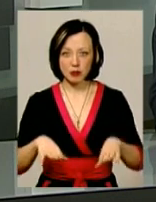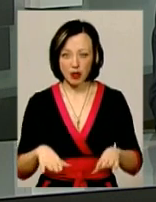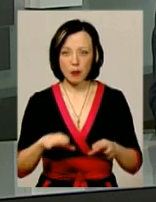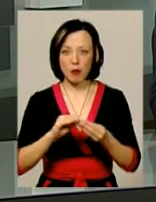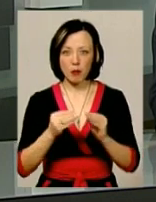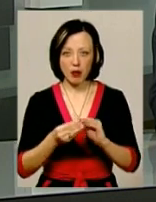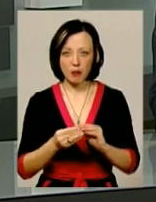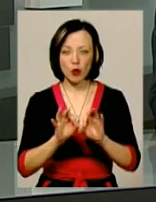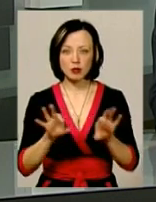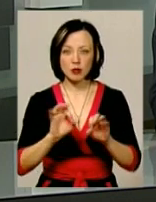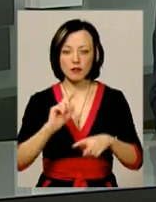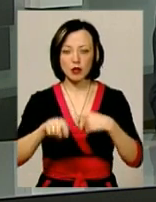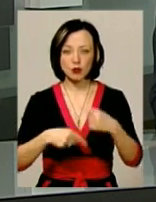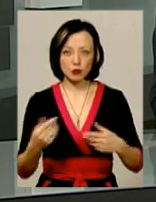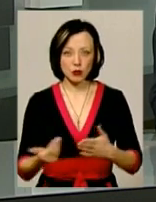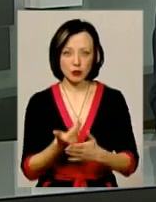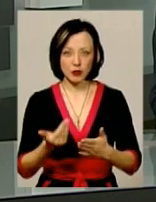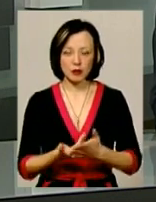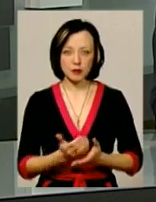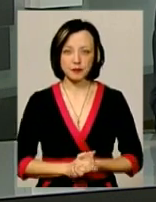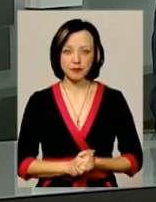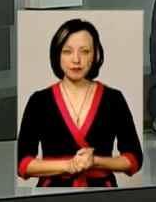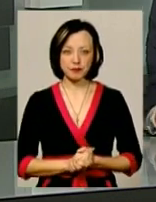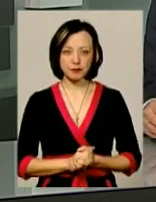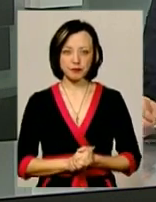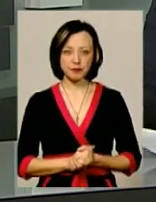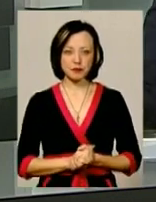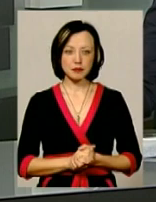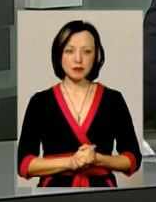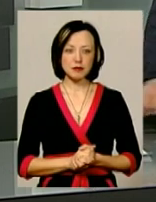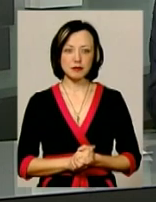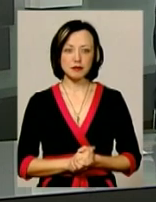транспортну проблему, ми розповімо у наступних інформаційних випусках.